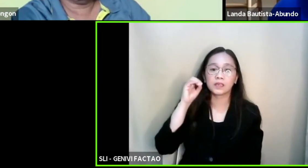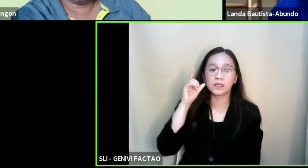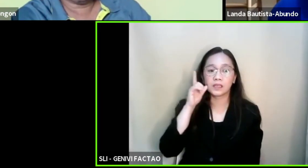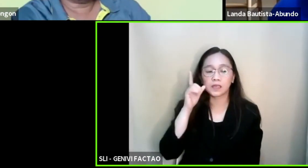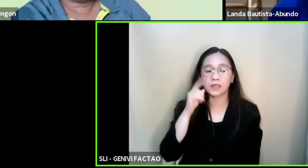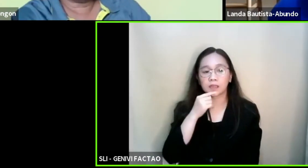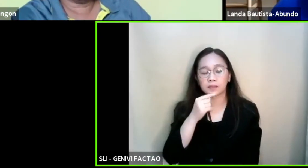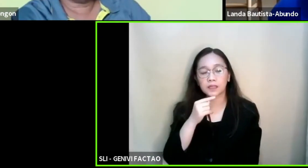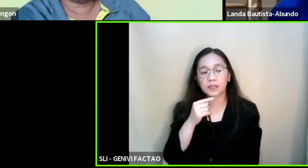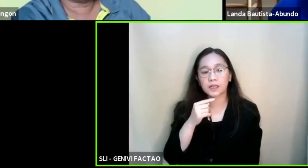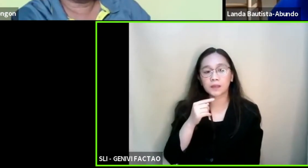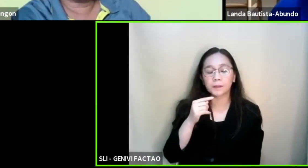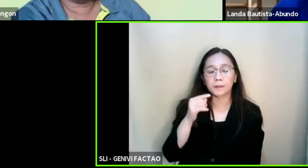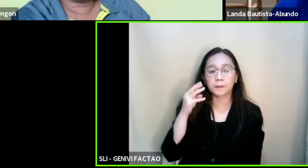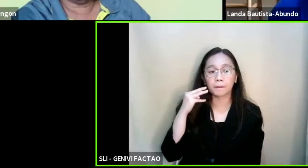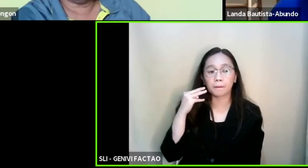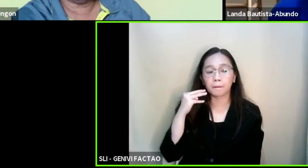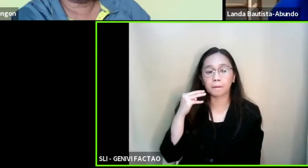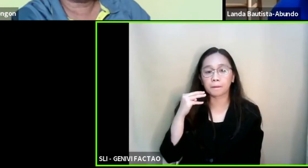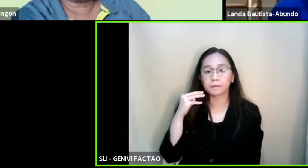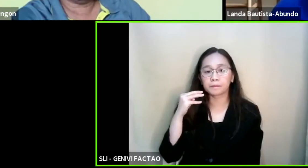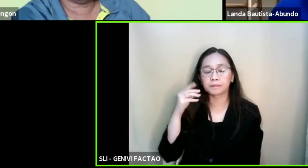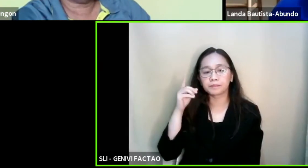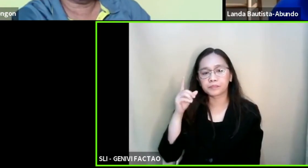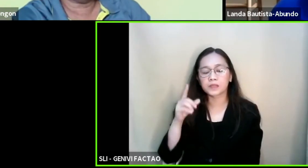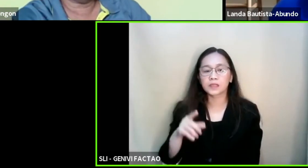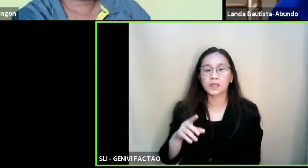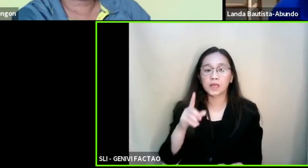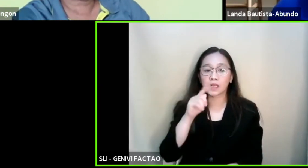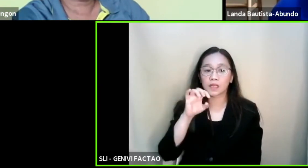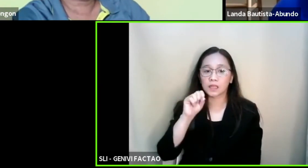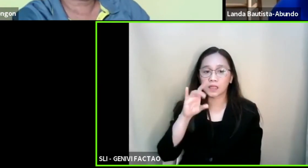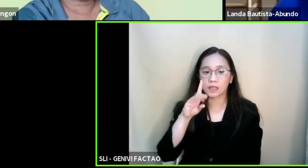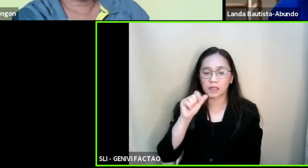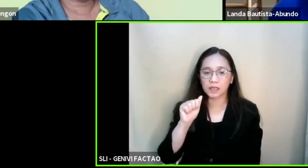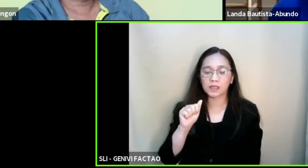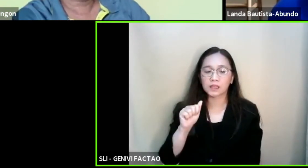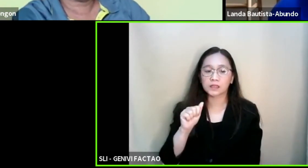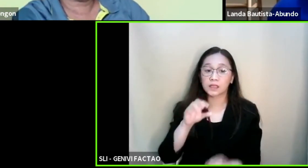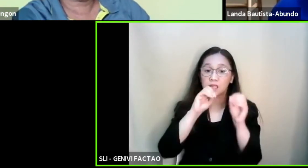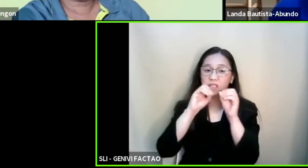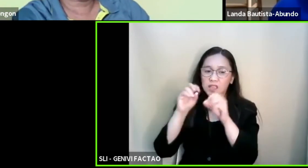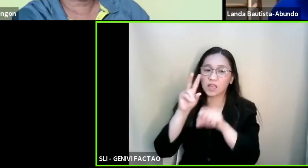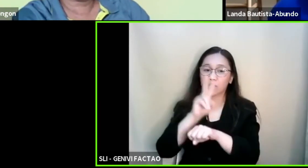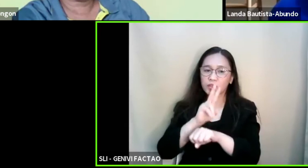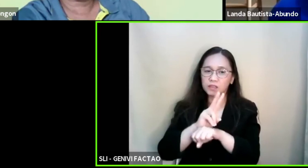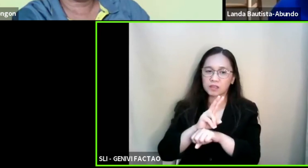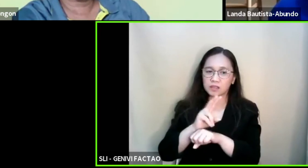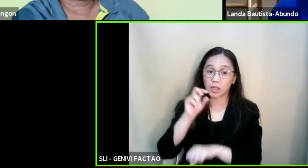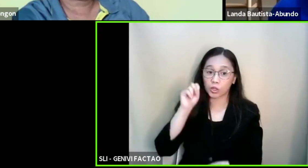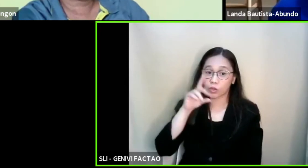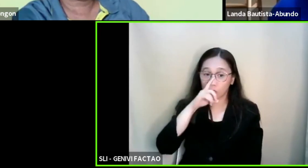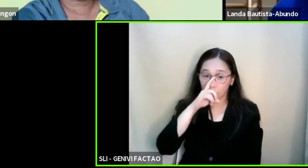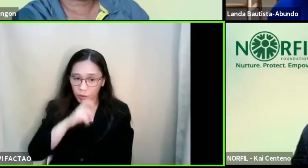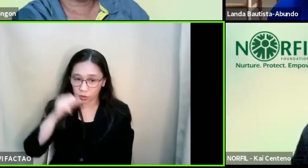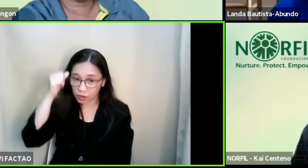TESDA is teaching vocational skills training, especially for adolescents with autism. So baka meron sa kanila,